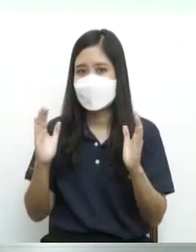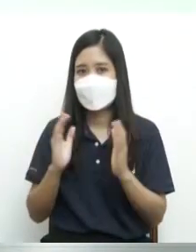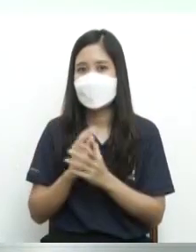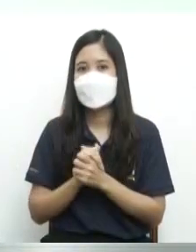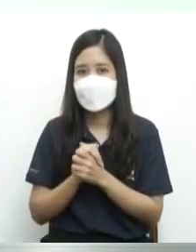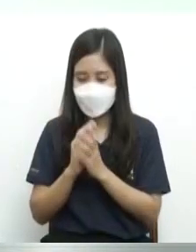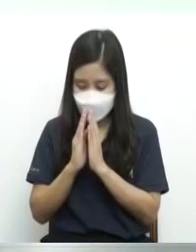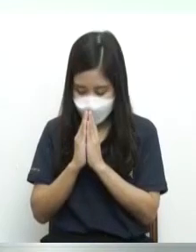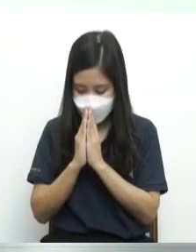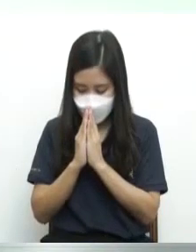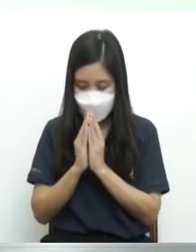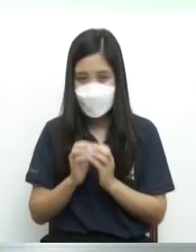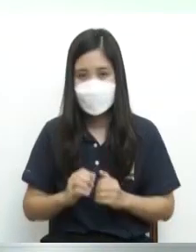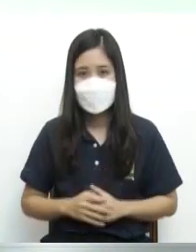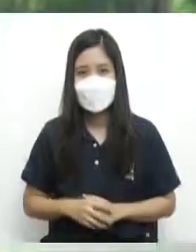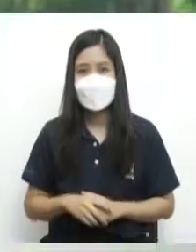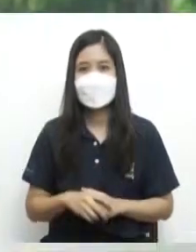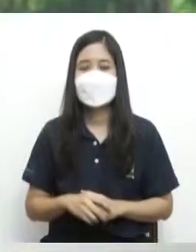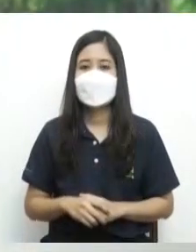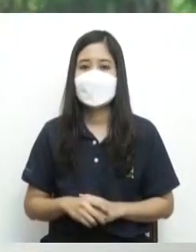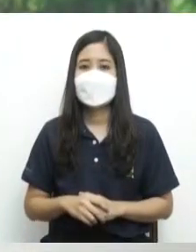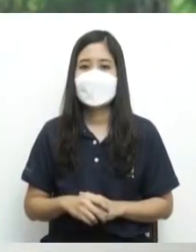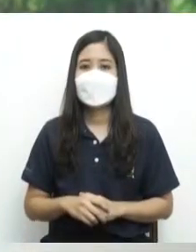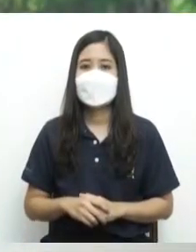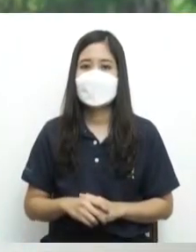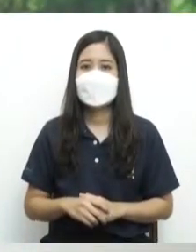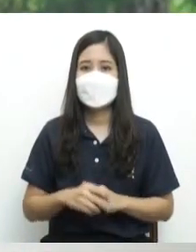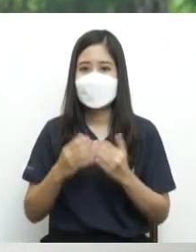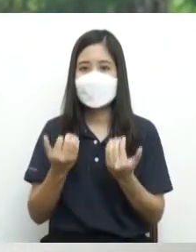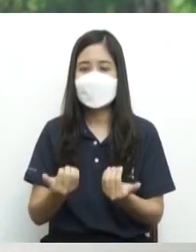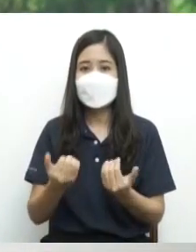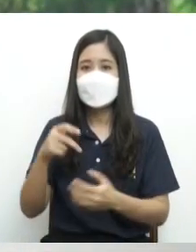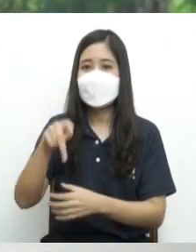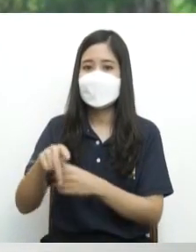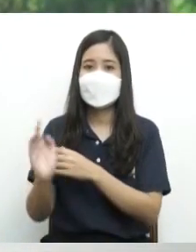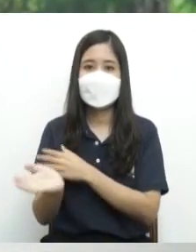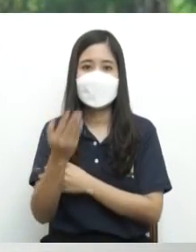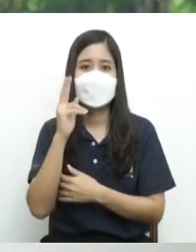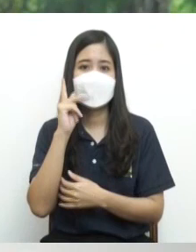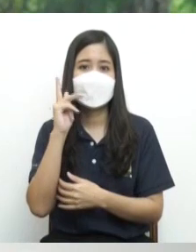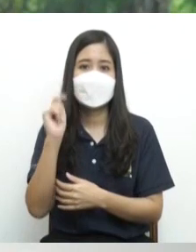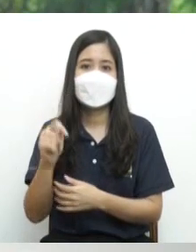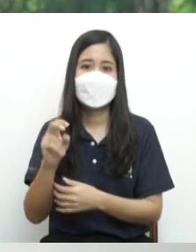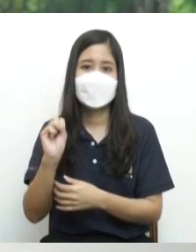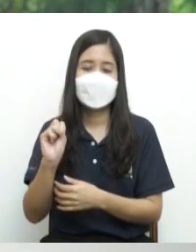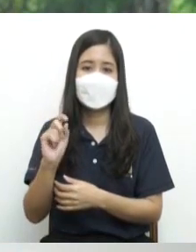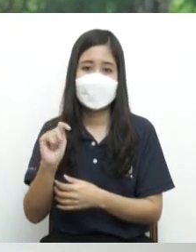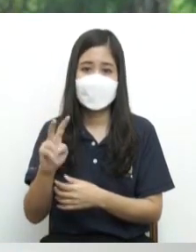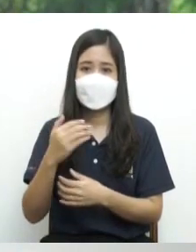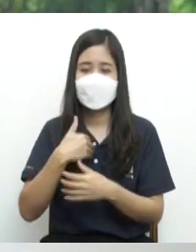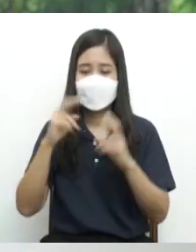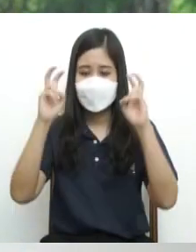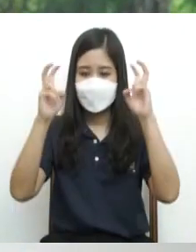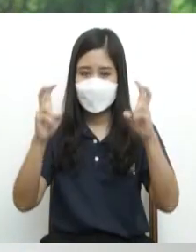ค่ะ สวัสดีครับ ค่ะท่านผู้ชมคะในช่วงของรายการผู้เช้าข่าวสปทของเรานะคะยังคงมีเรื่องราวที่ให้ทุกท่านได้ติดตาม